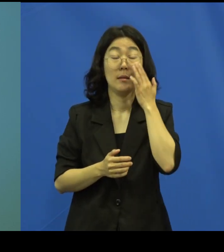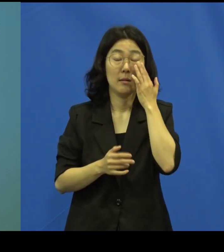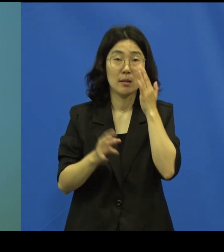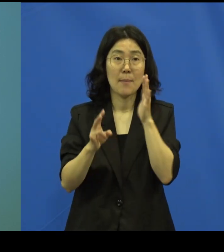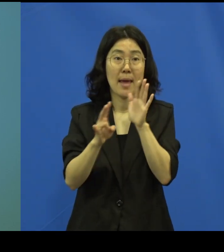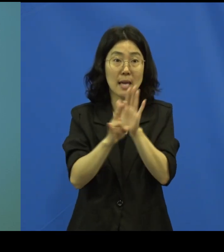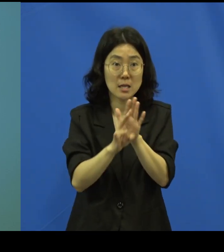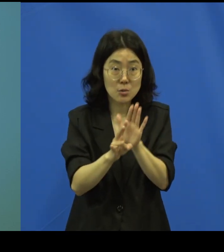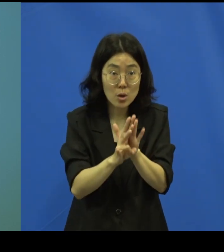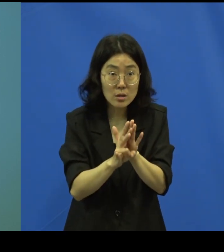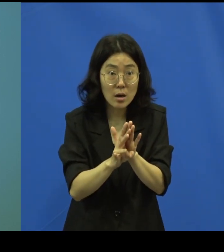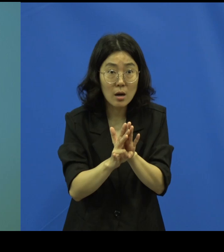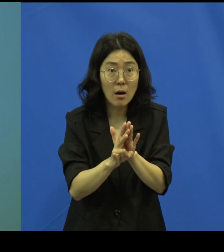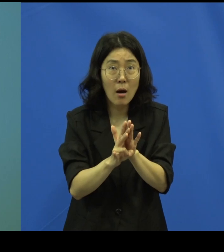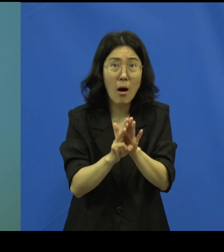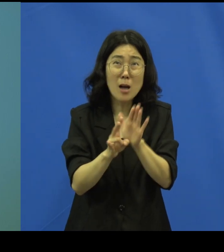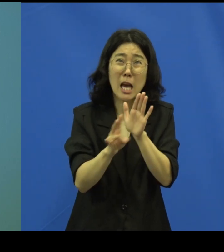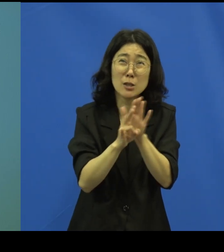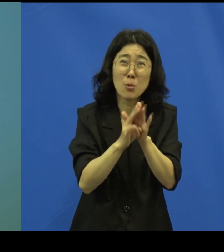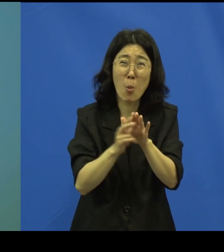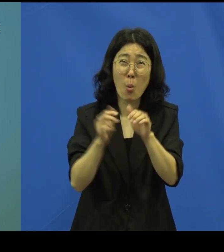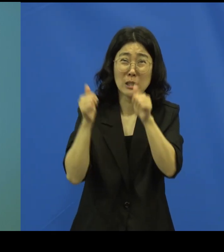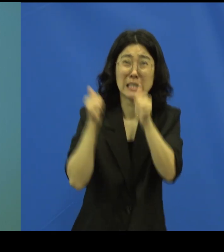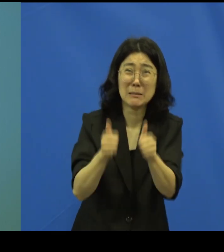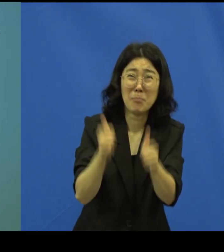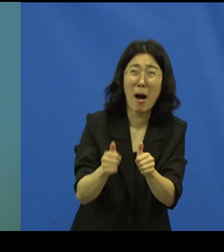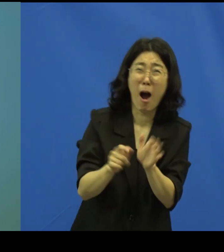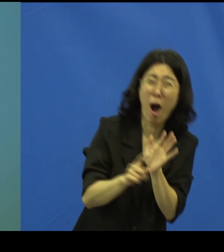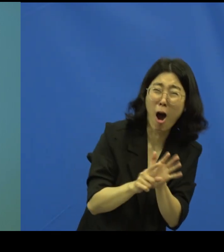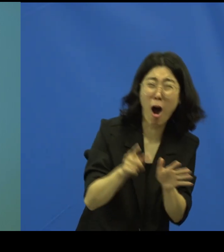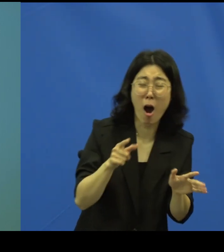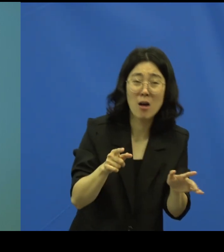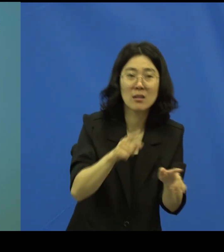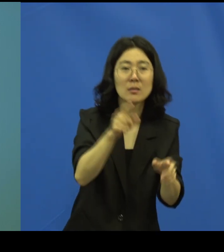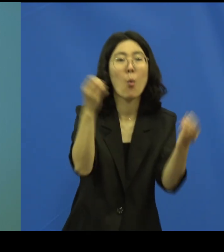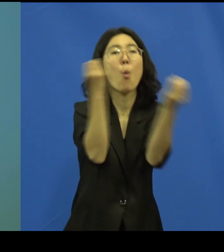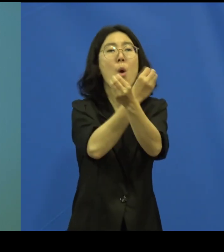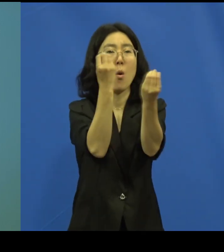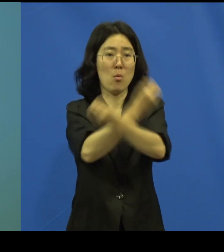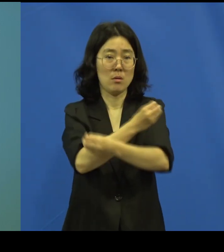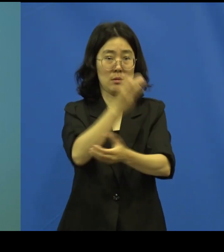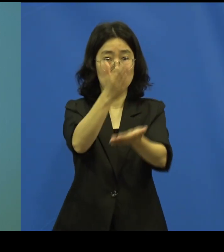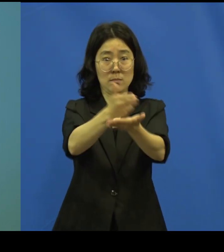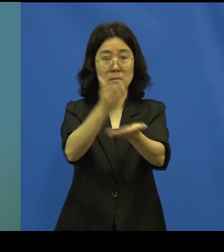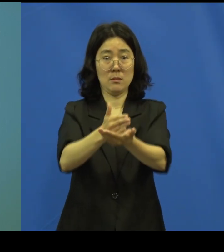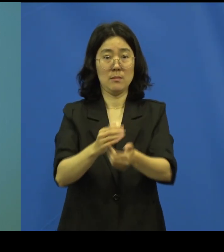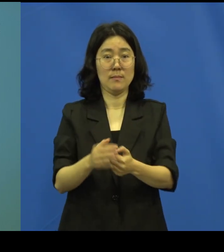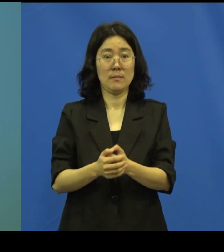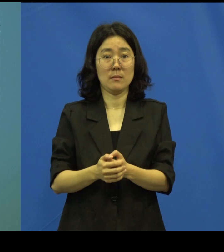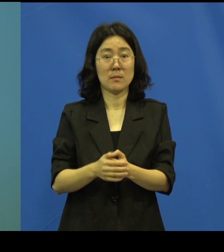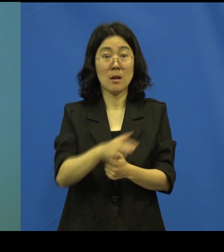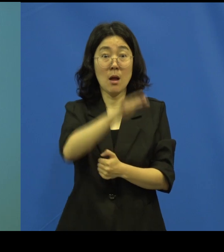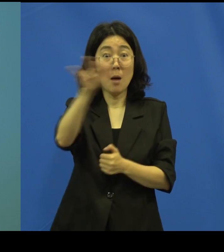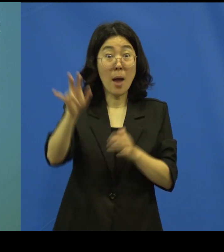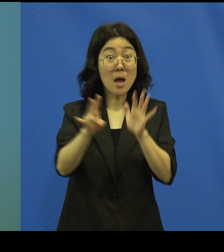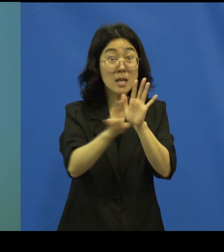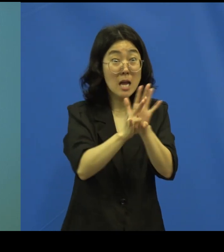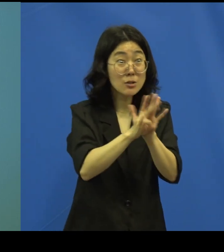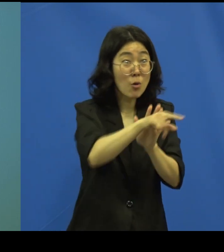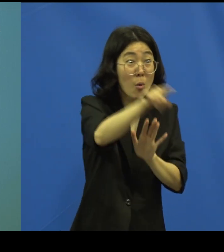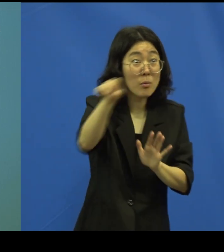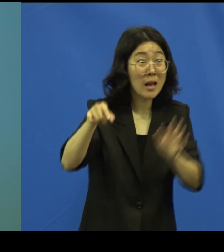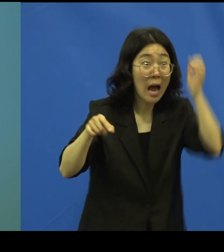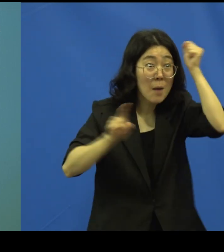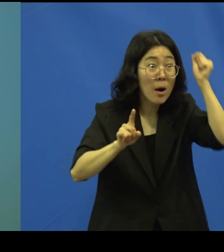요한계시록은 무시무시한 책이 아니고 신자에게 승리와 위로를 주는 책입니다. 많은 경우에는 요한계시록이 굉장히 어려운